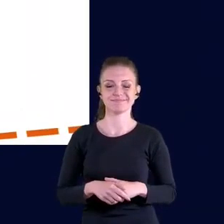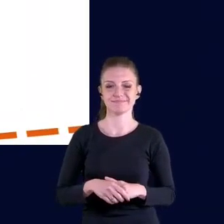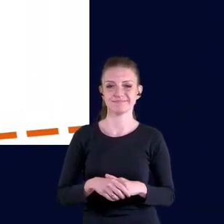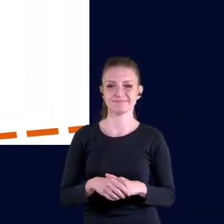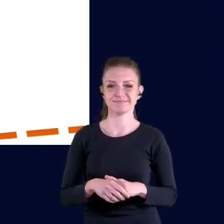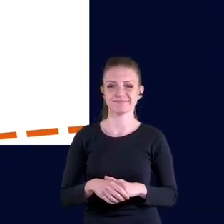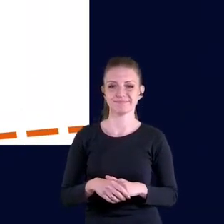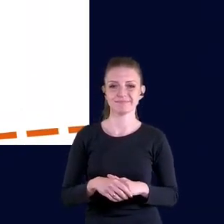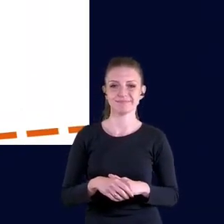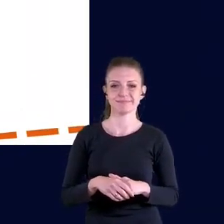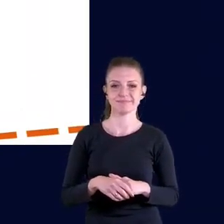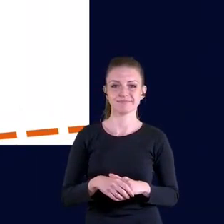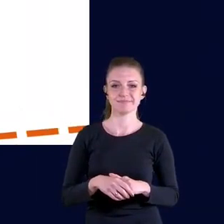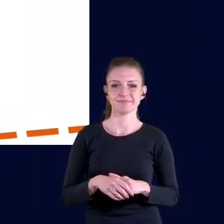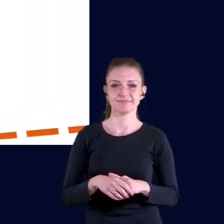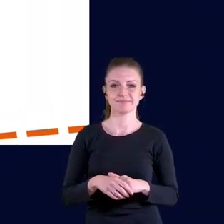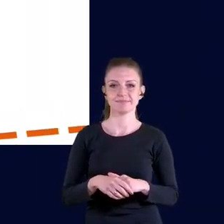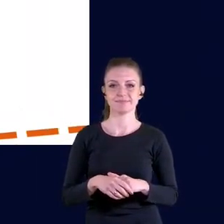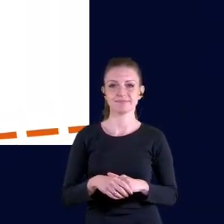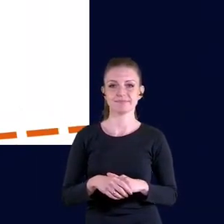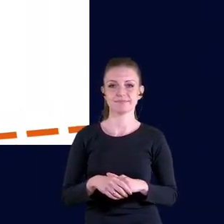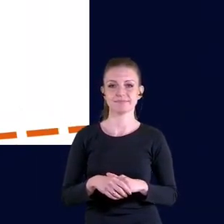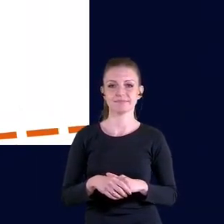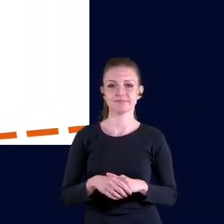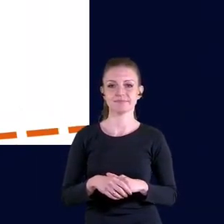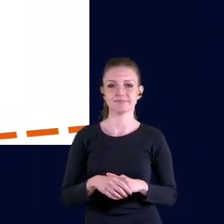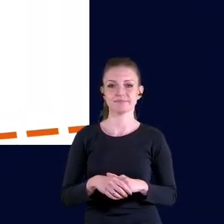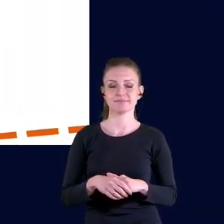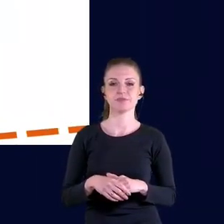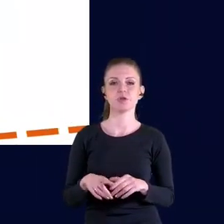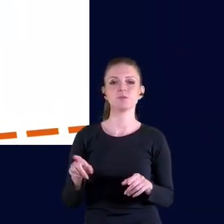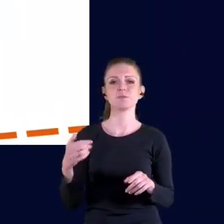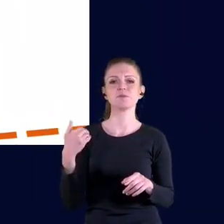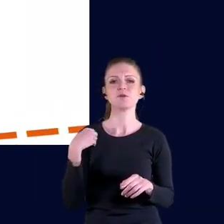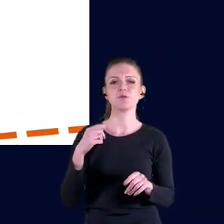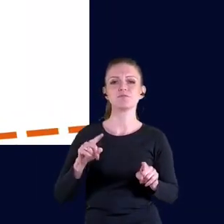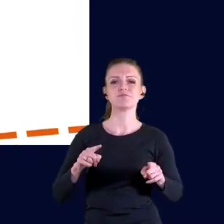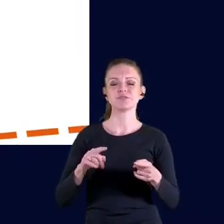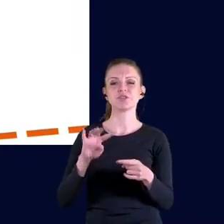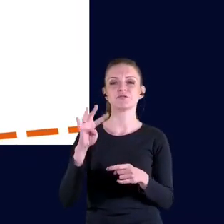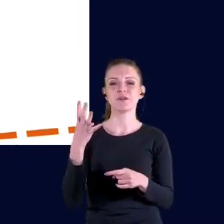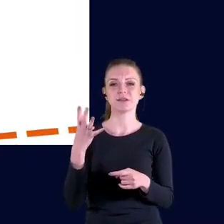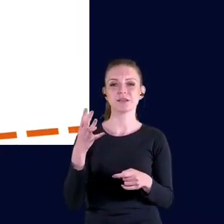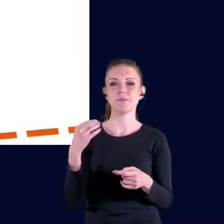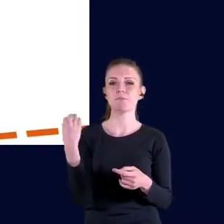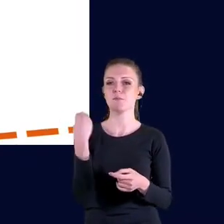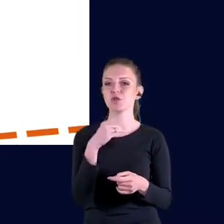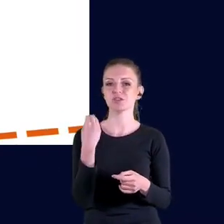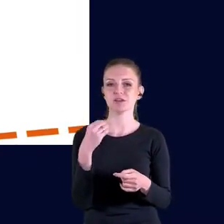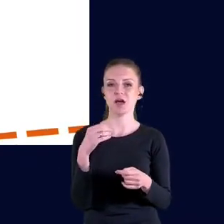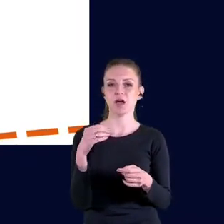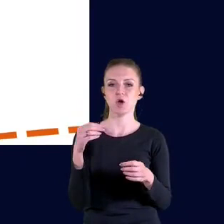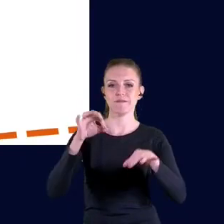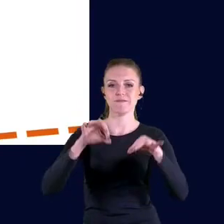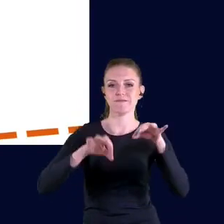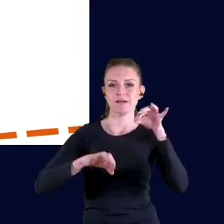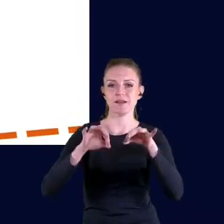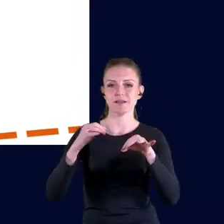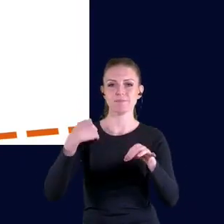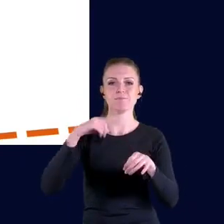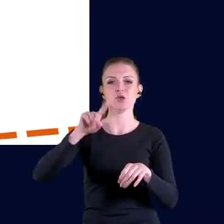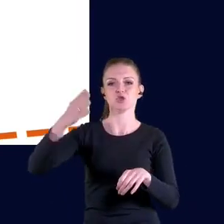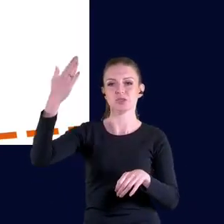między innymi widzę czwarty Pomorskiej konferencji i opuszczając która odbyła się w ubiegłym miesiącu